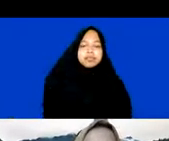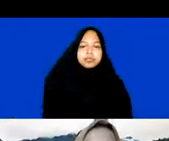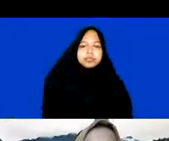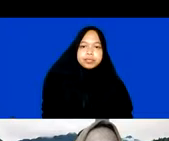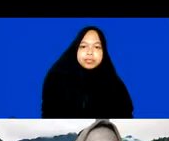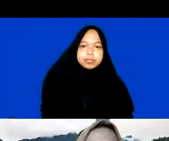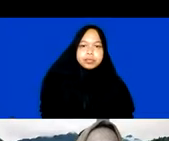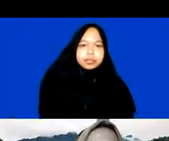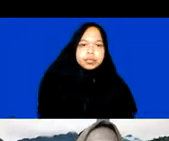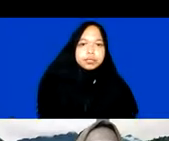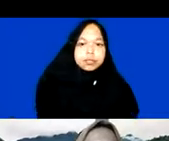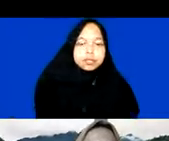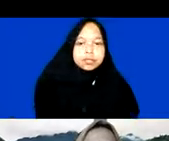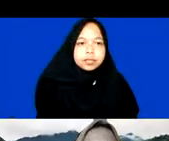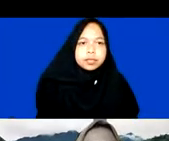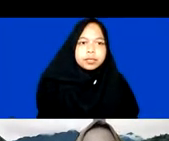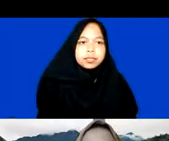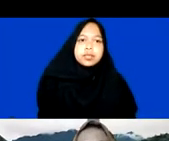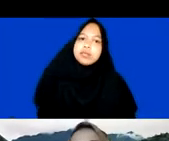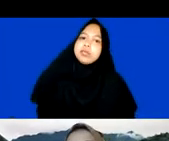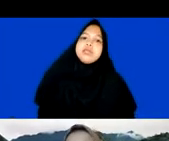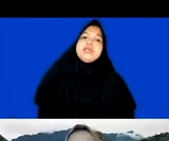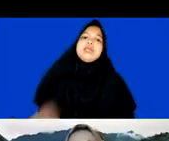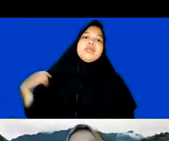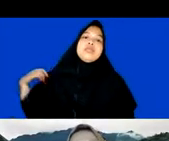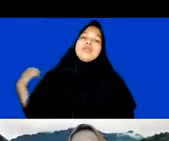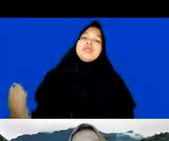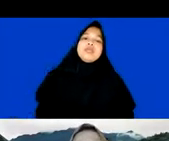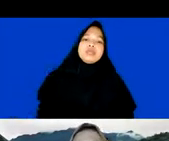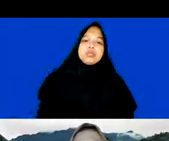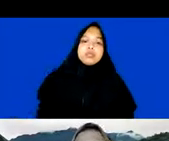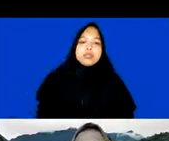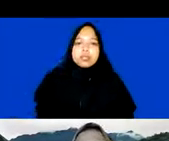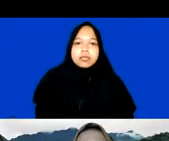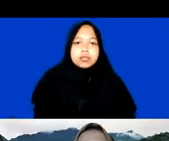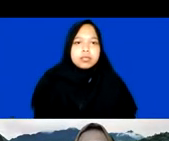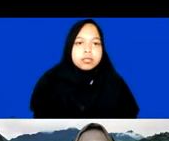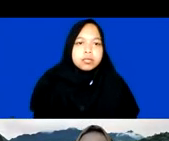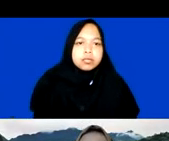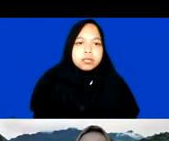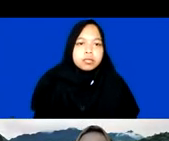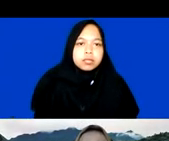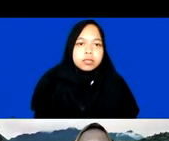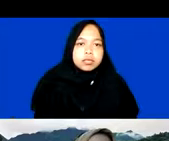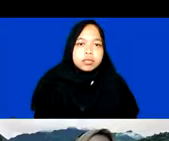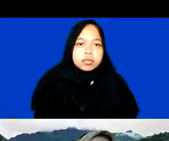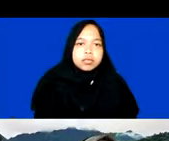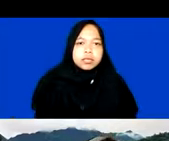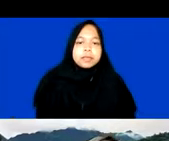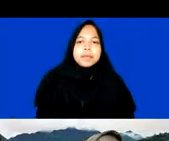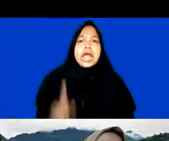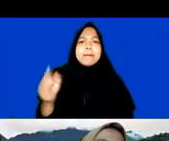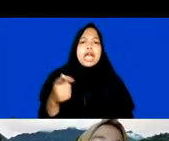dia diwarna-warni aja. Oke, jadi secara ini menggunakan warna kulit semua ya, Mas?